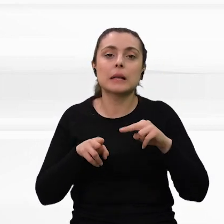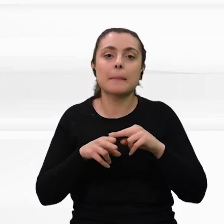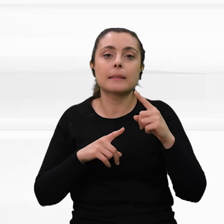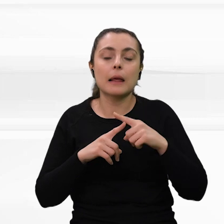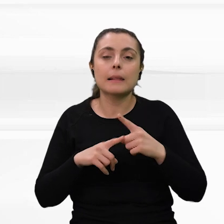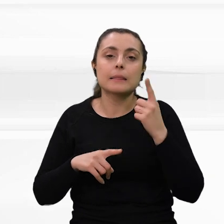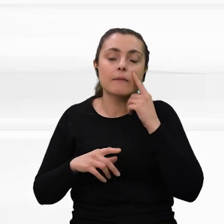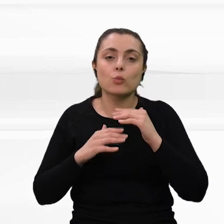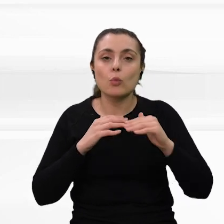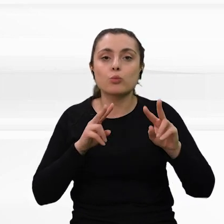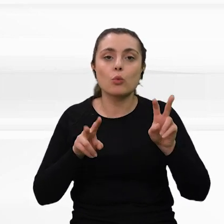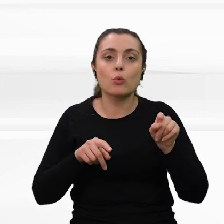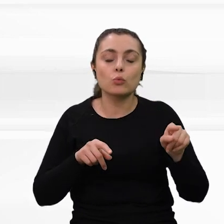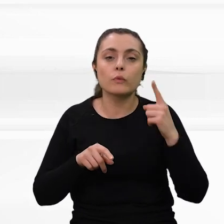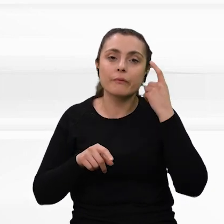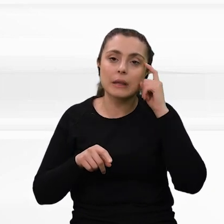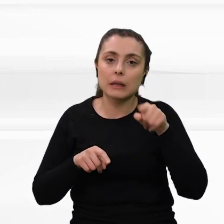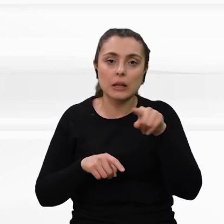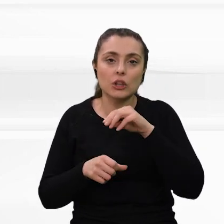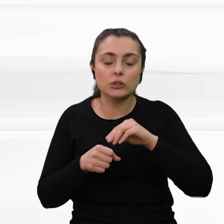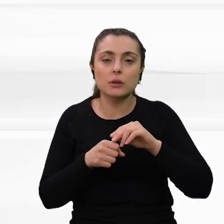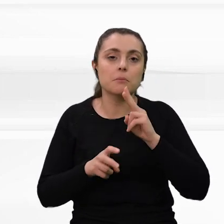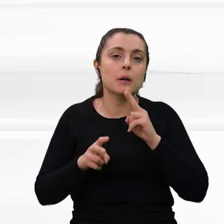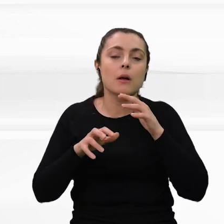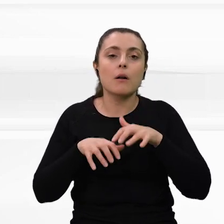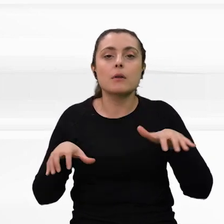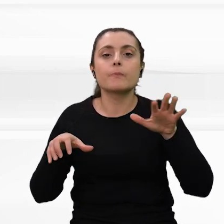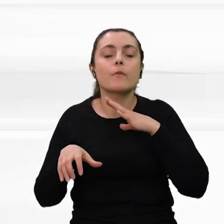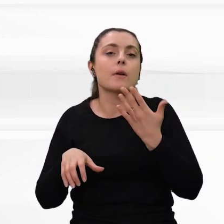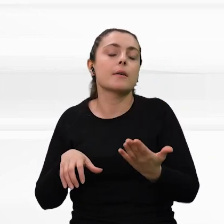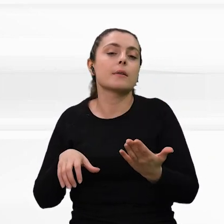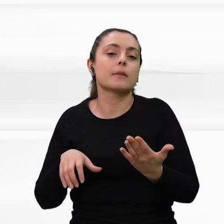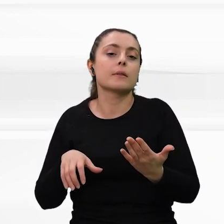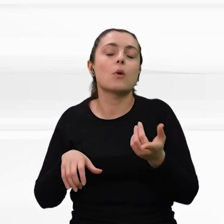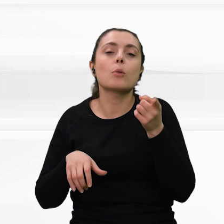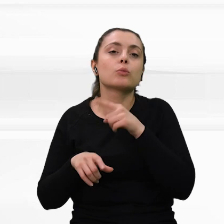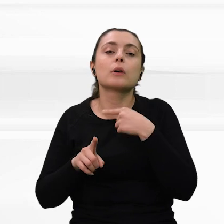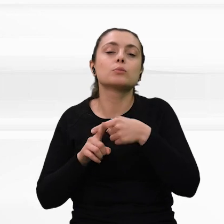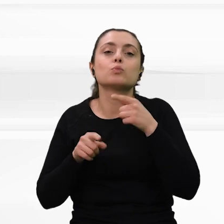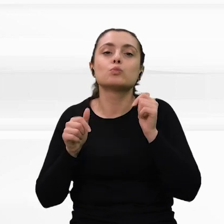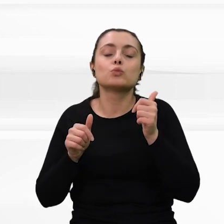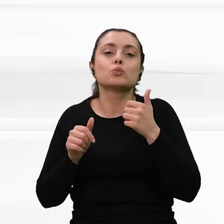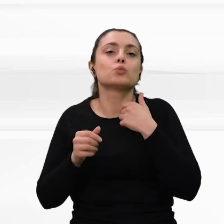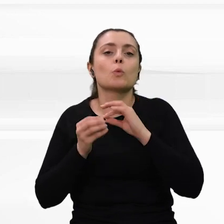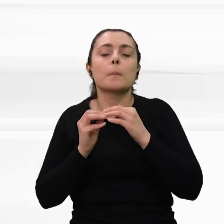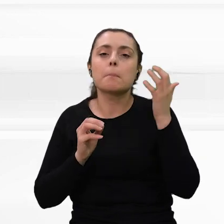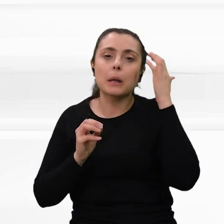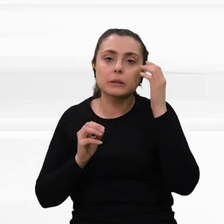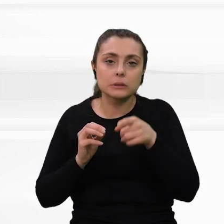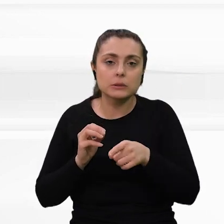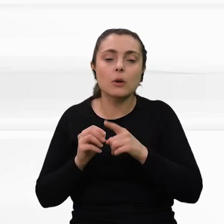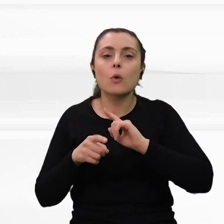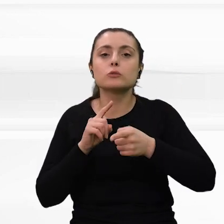Kemal Tahir'in devlet ve toplum konusundaki görüşleri arasında belirgin ayrımlar bulunmaktadır Diğer yandan bugünün sorunların